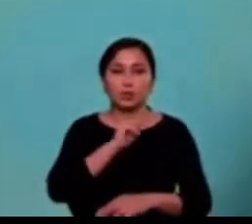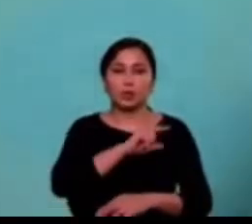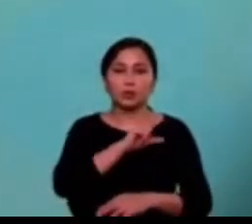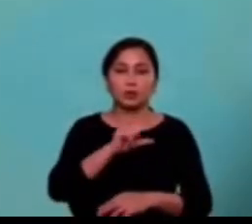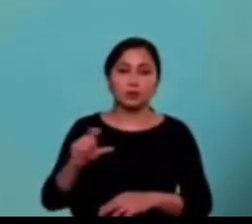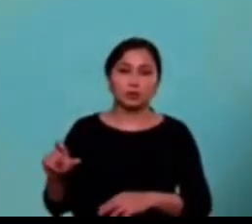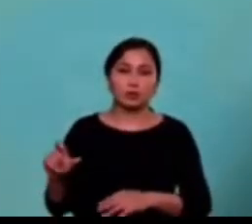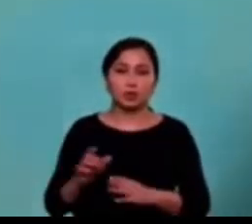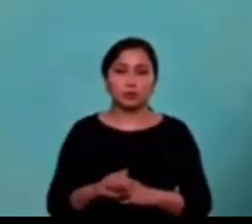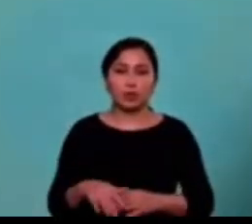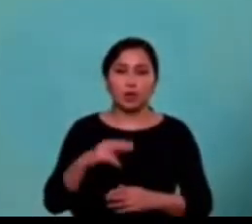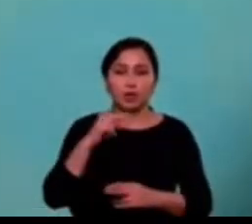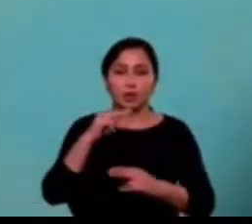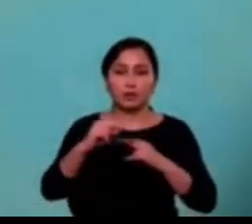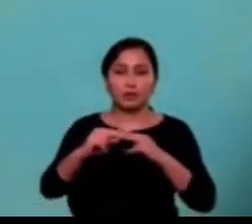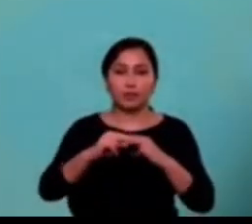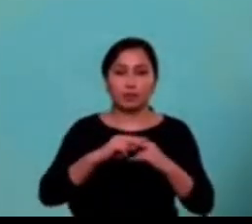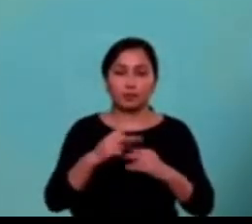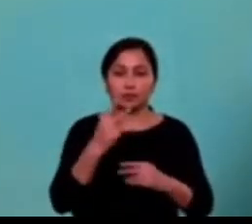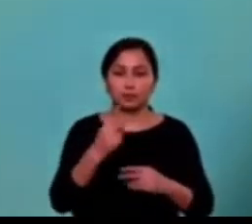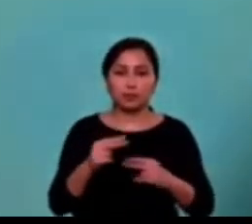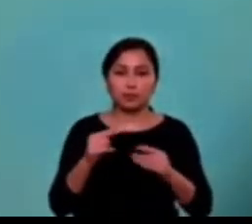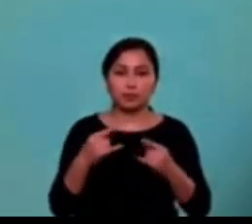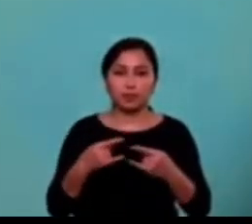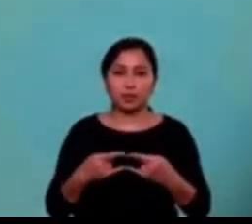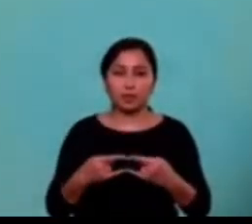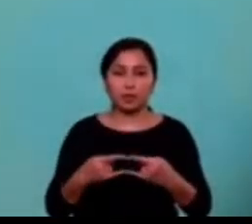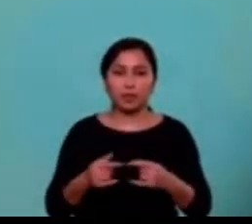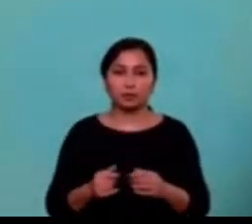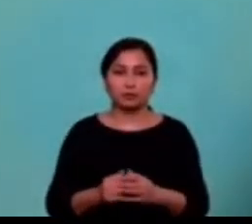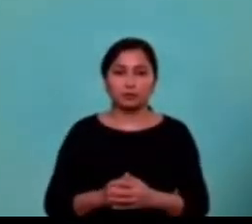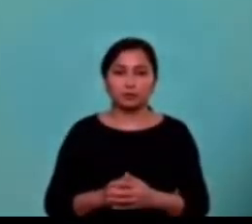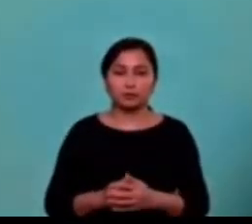строки. Внимательно посмотрите на экран.